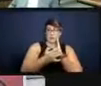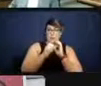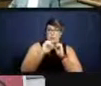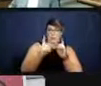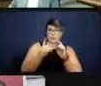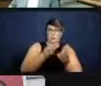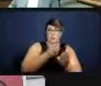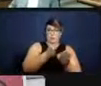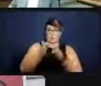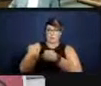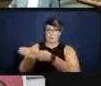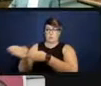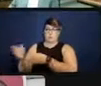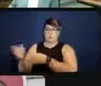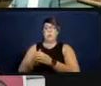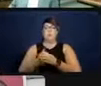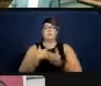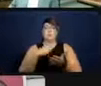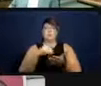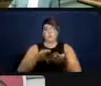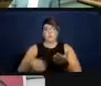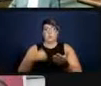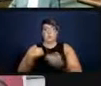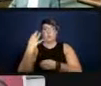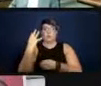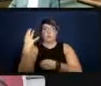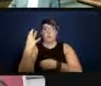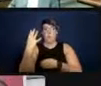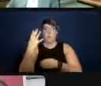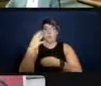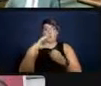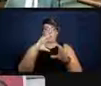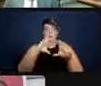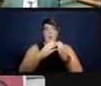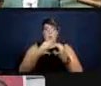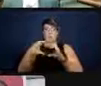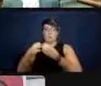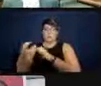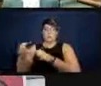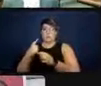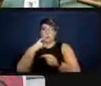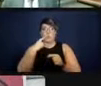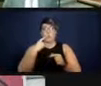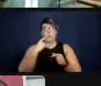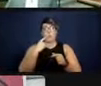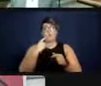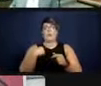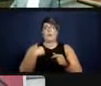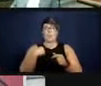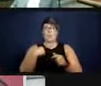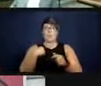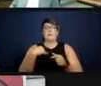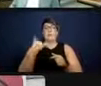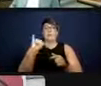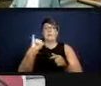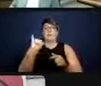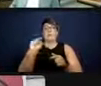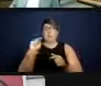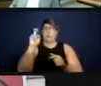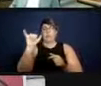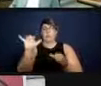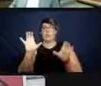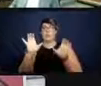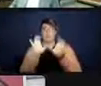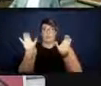ويحصلون على التعليم لمعرفة ما هي مسارات العمل لديهم. أنتم سترون أيضا ما هي